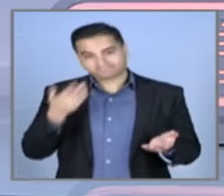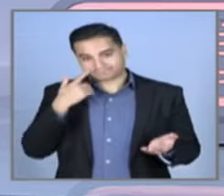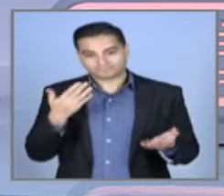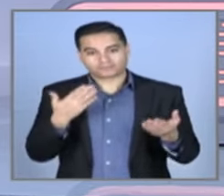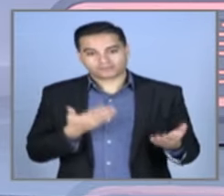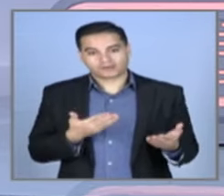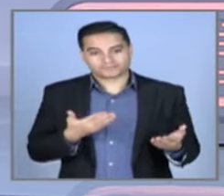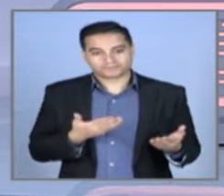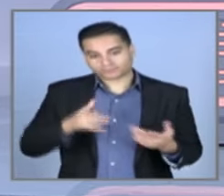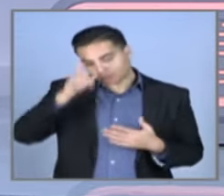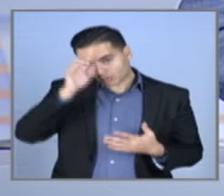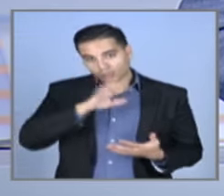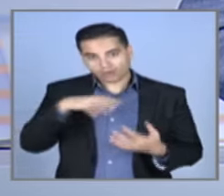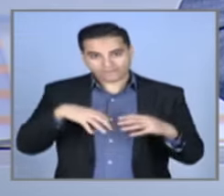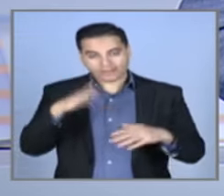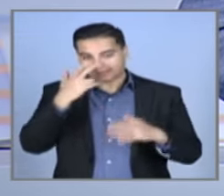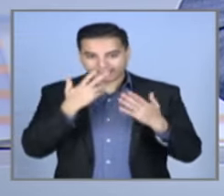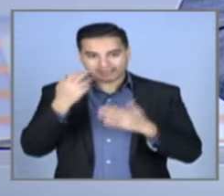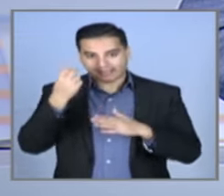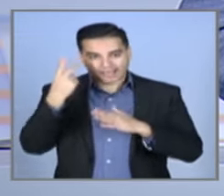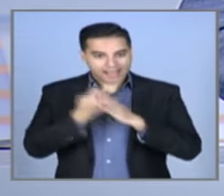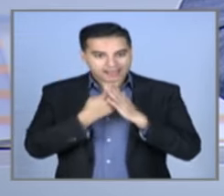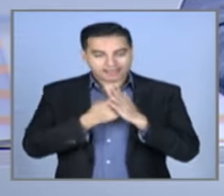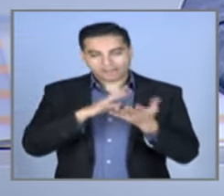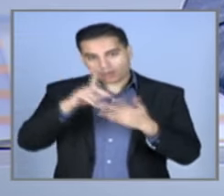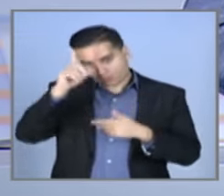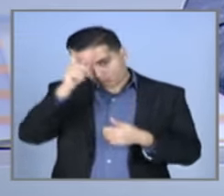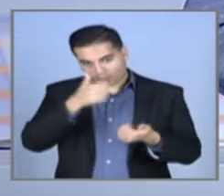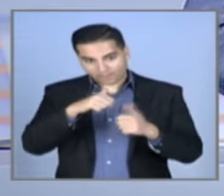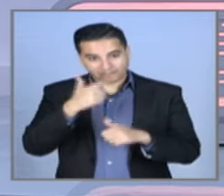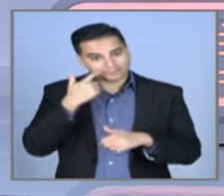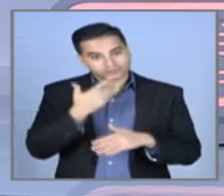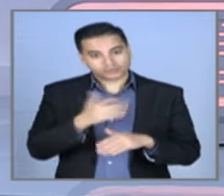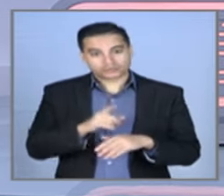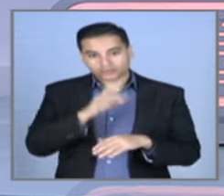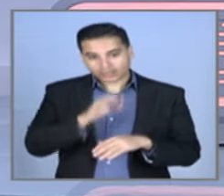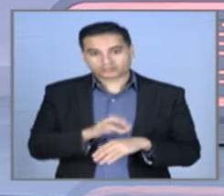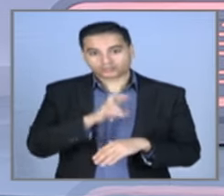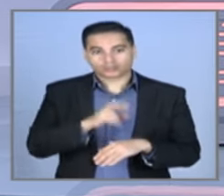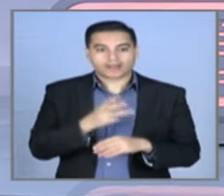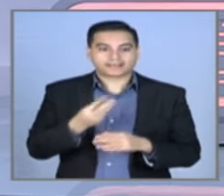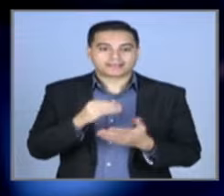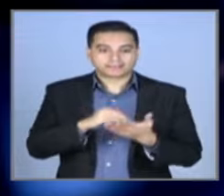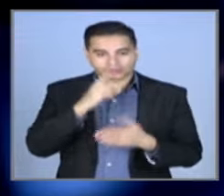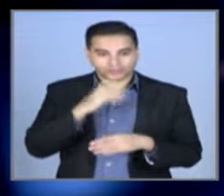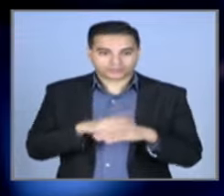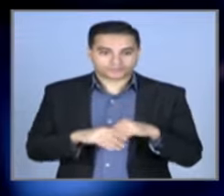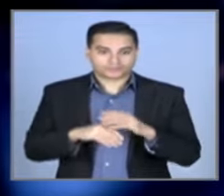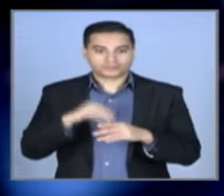جوكر طبعا. جغرافيا، تاريخ، أدب أو علوم. ولازم السؤال يبقى ب 30 نقطة جوكر.